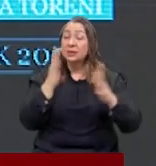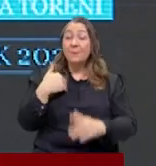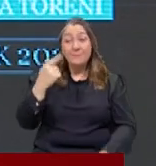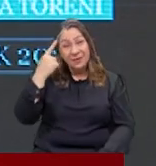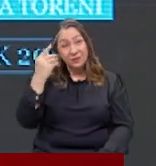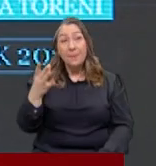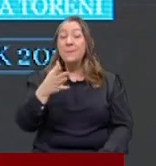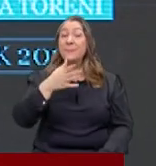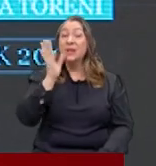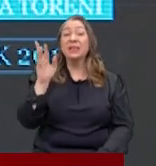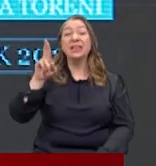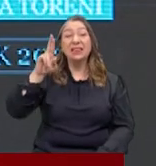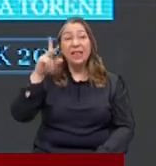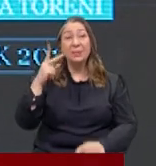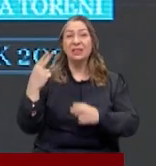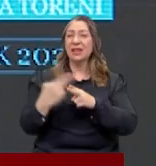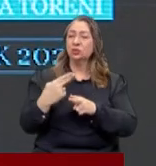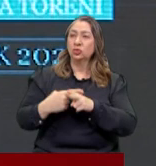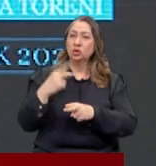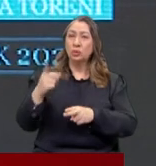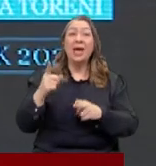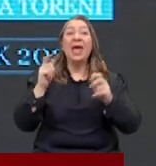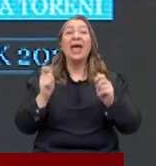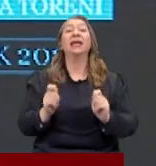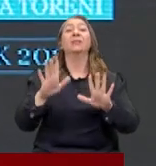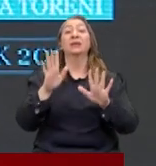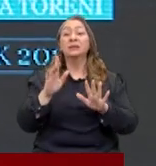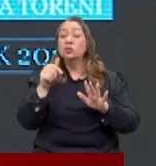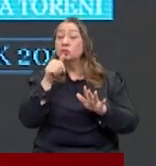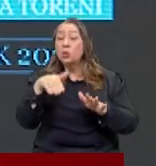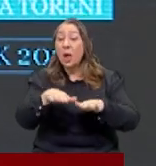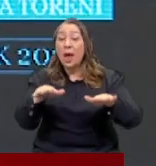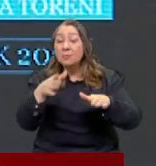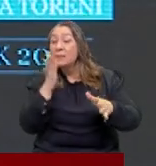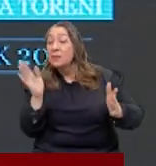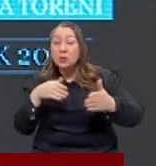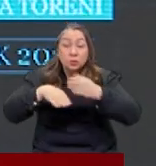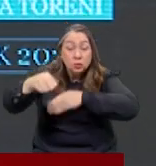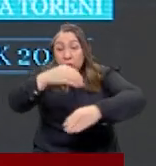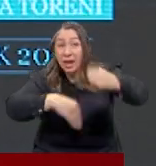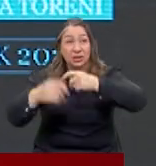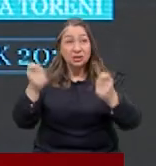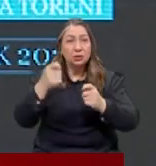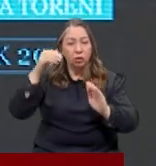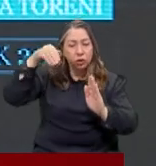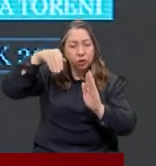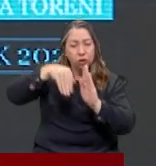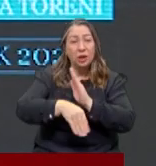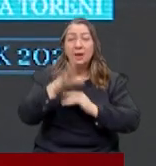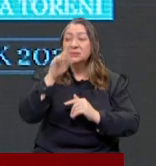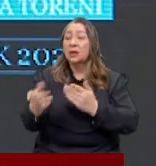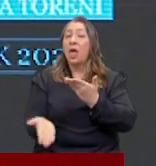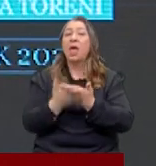deme. Bilmediğin, tanımadığın tecrübe etmediğin sularda yüzersen dibi boylarsın, Kimse sana